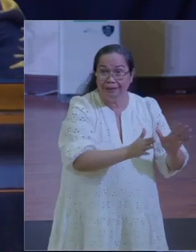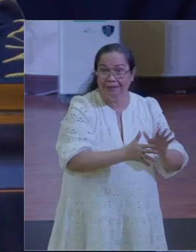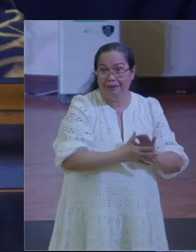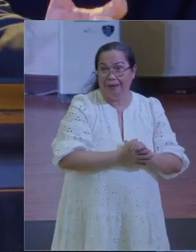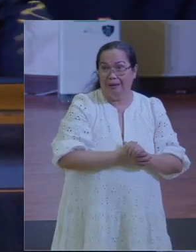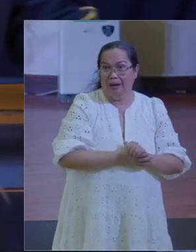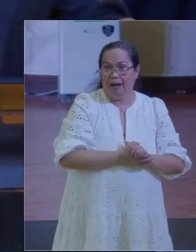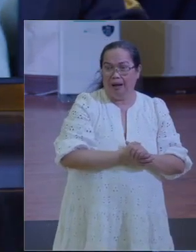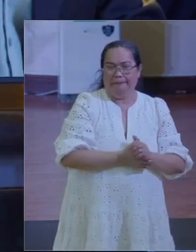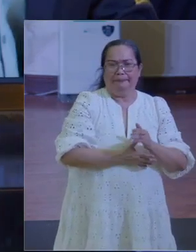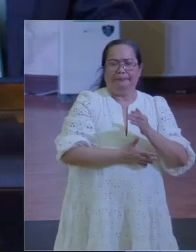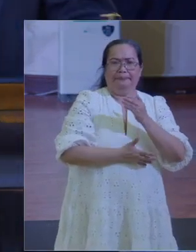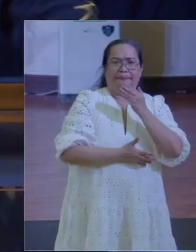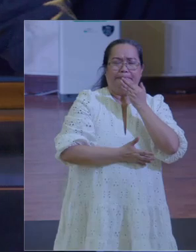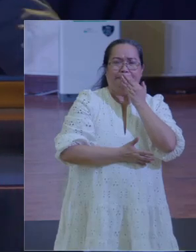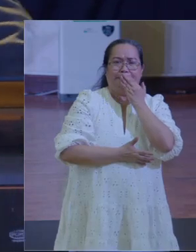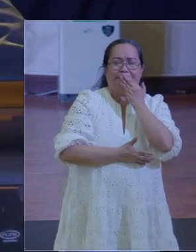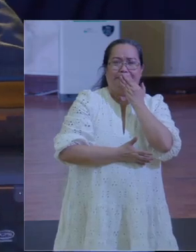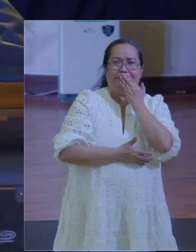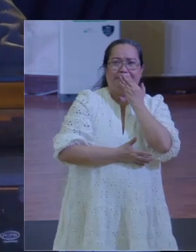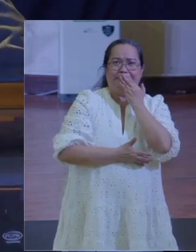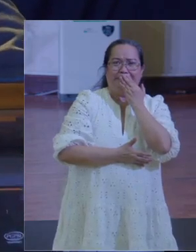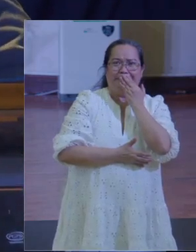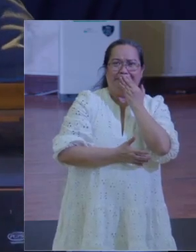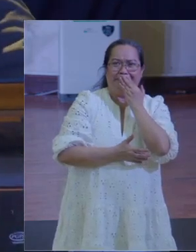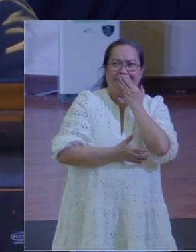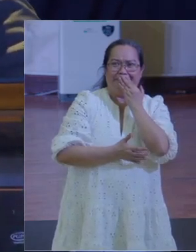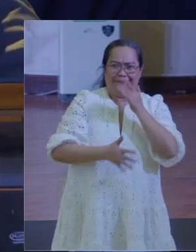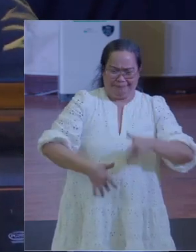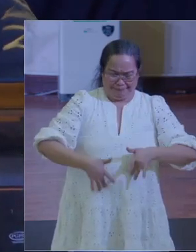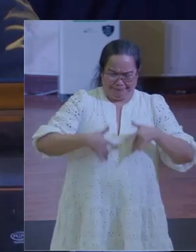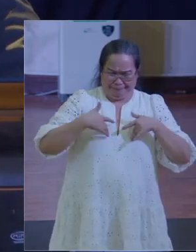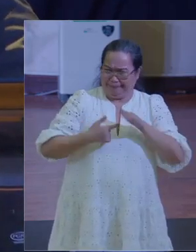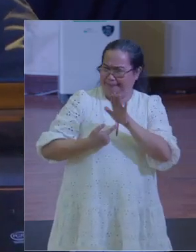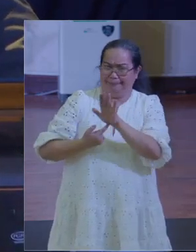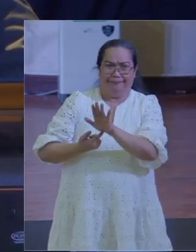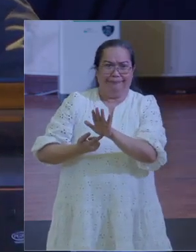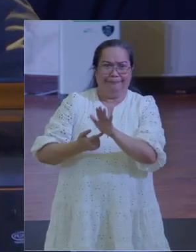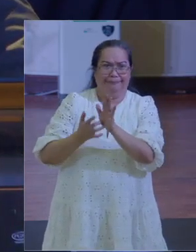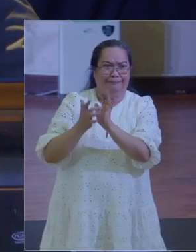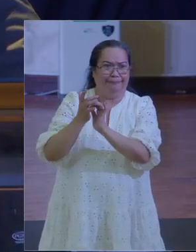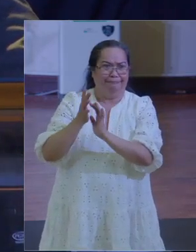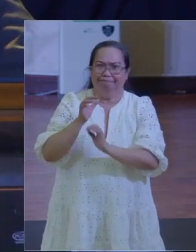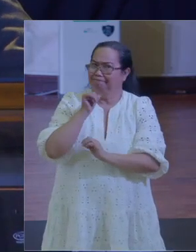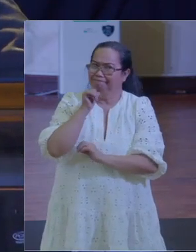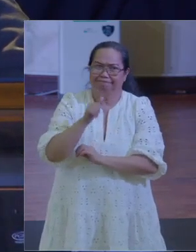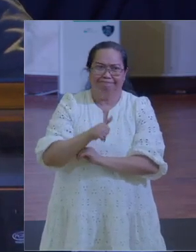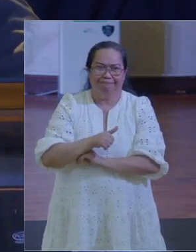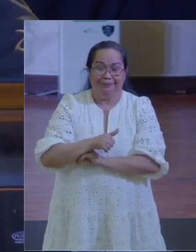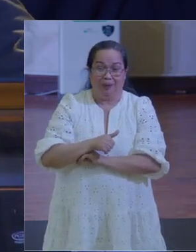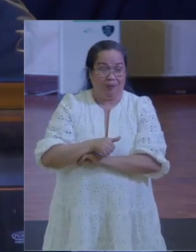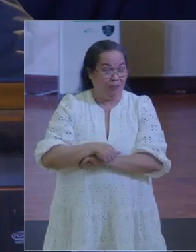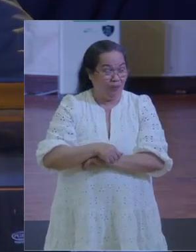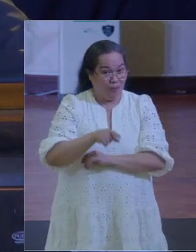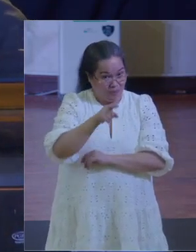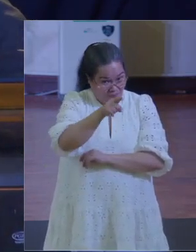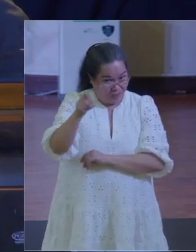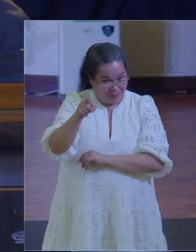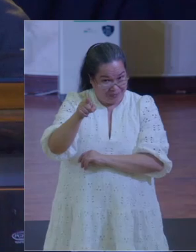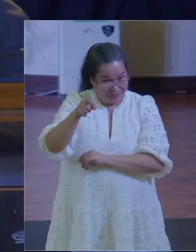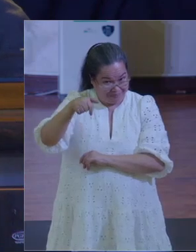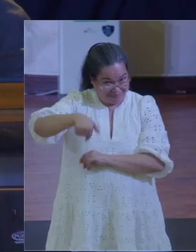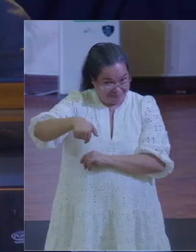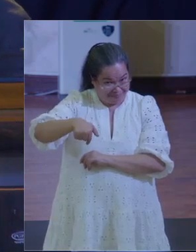So, nagtawanan kami. Wow, hindi namin alam, Christian pala yan. Sa GCF ka lang ba kilalang